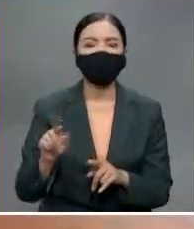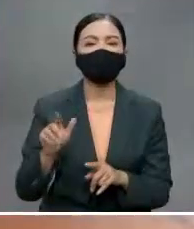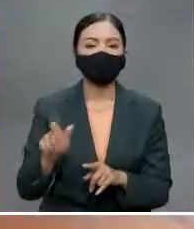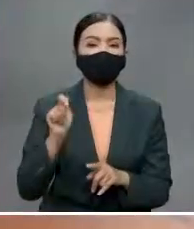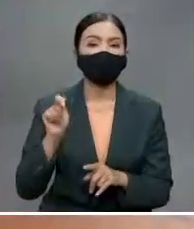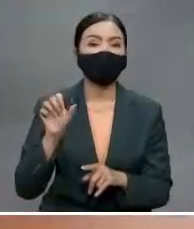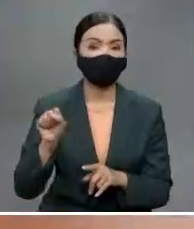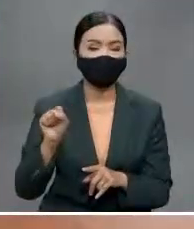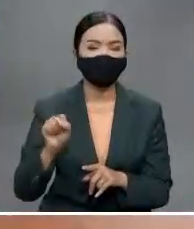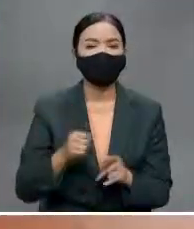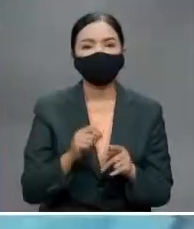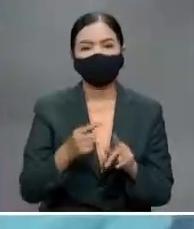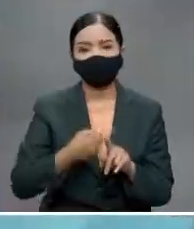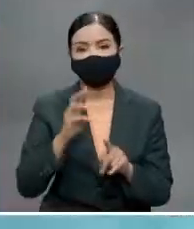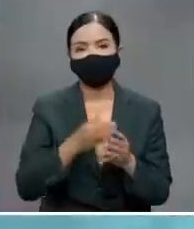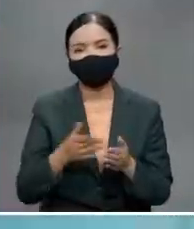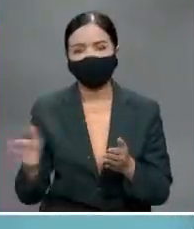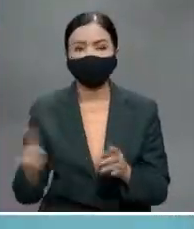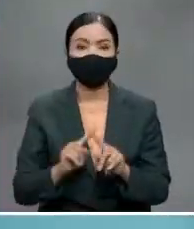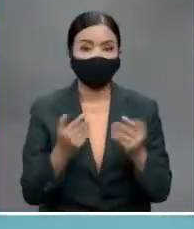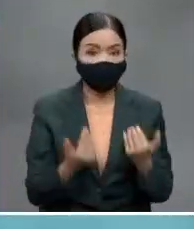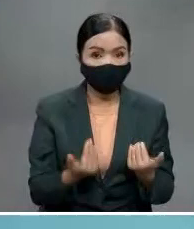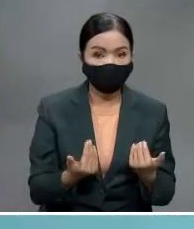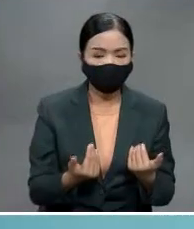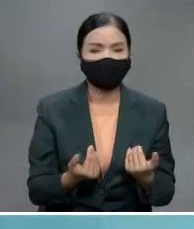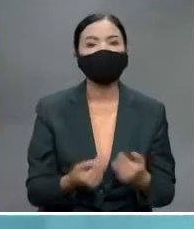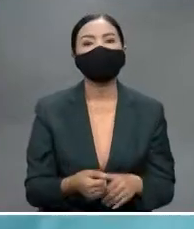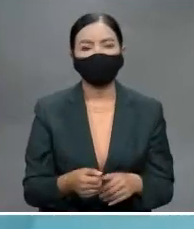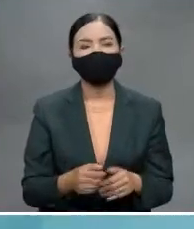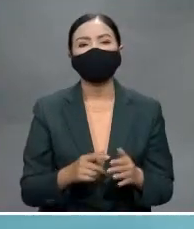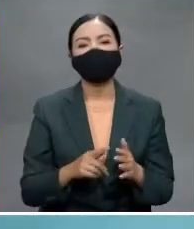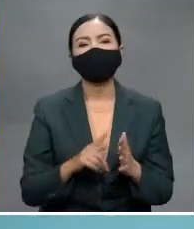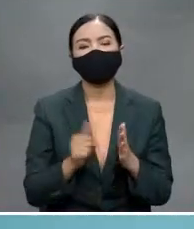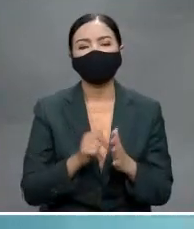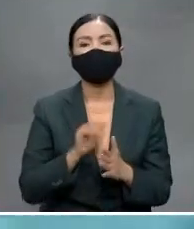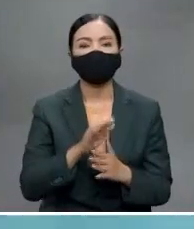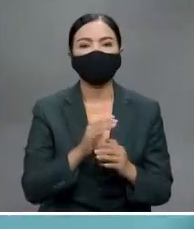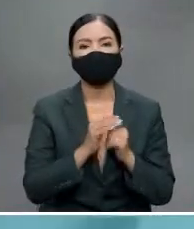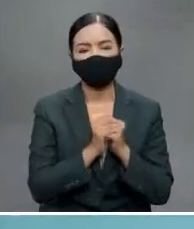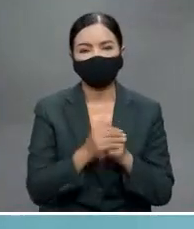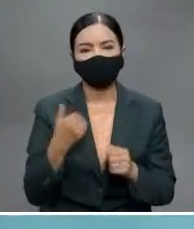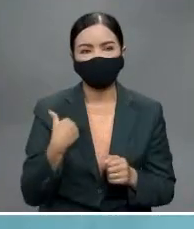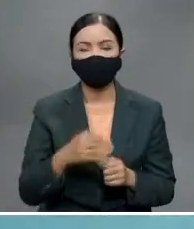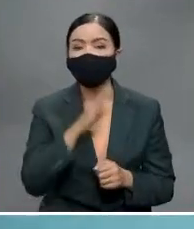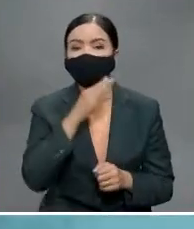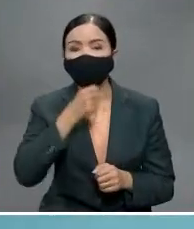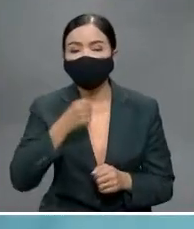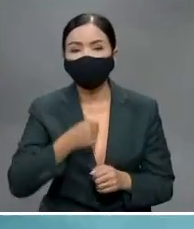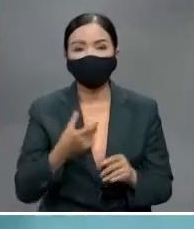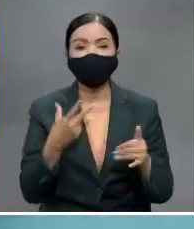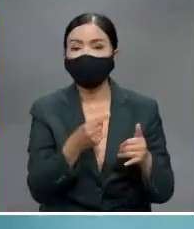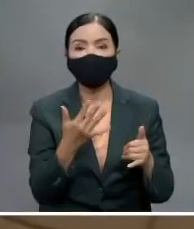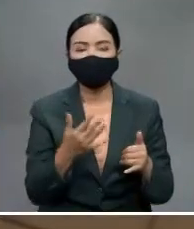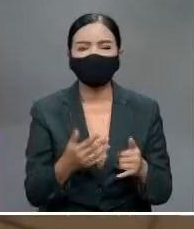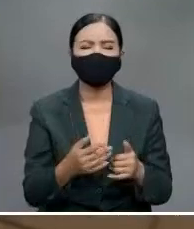นี้เดือนนี้มีแต่ว่าสิ่งของสิโนแบบแล้วก็อยู่ในช่วงที่มีการระบาดของครู 19มากถ้าผู้สูงอายุเนี่ยไม่ได้รับการฉีดอาจ